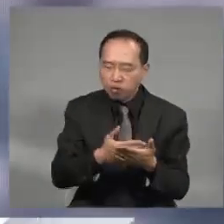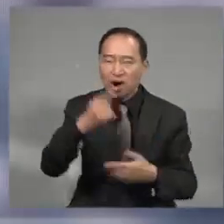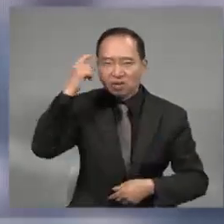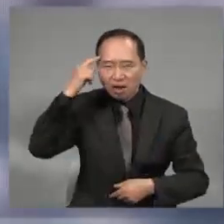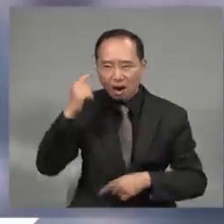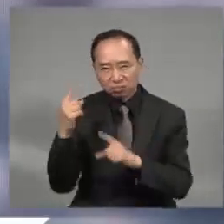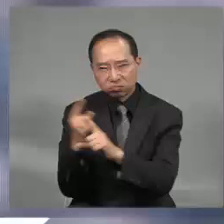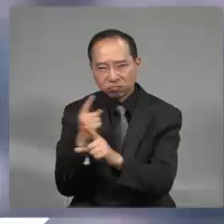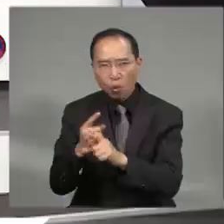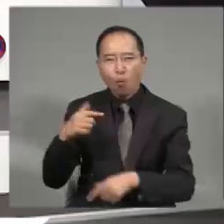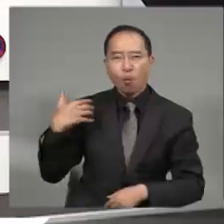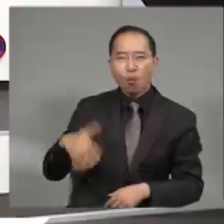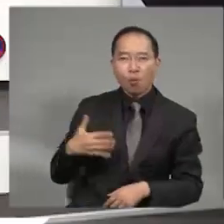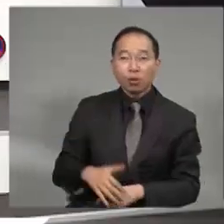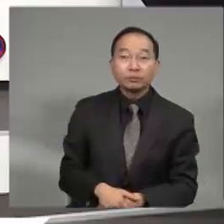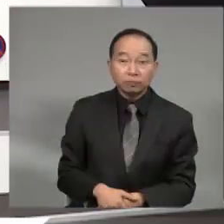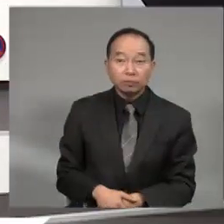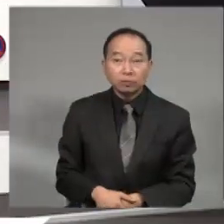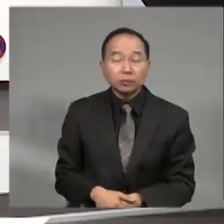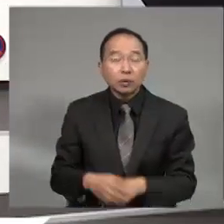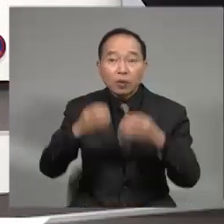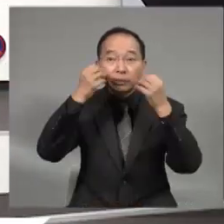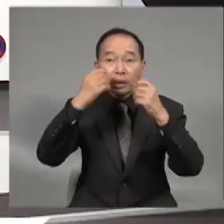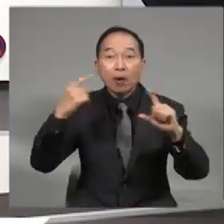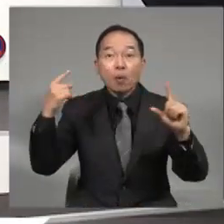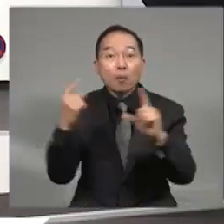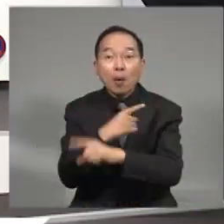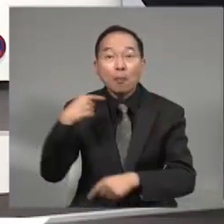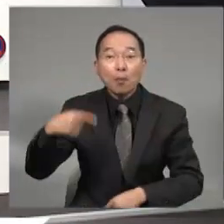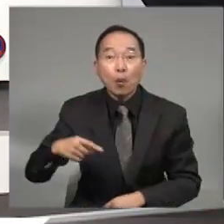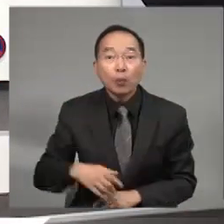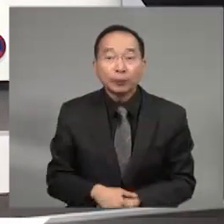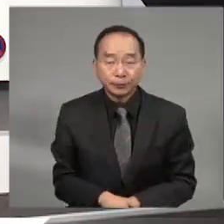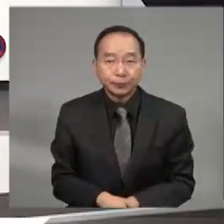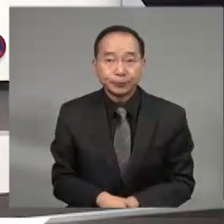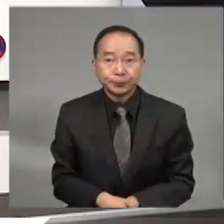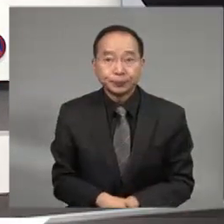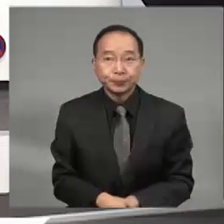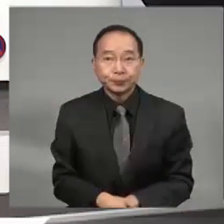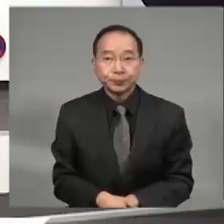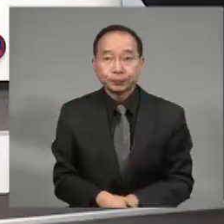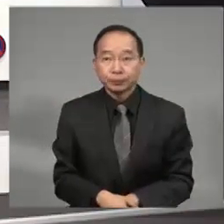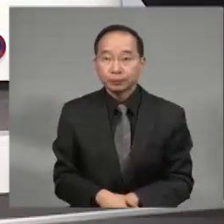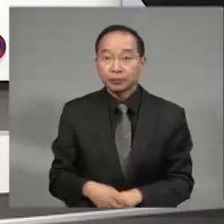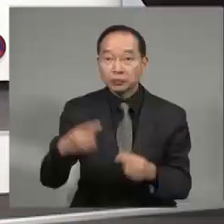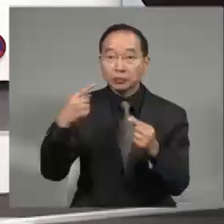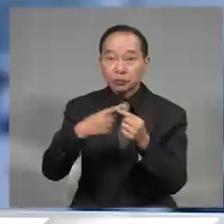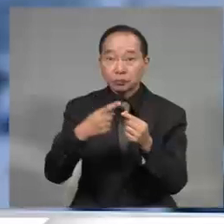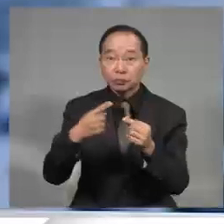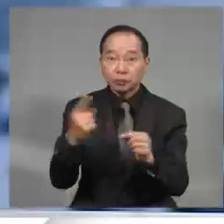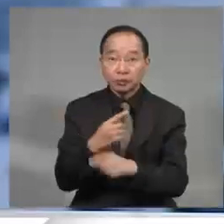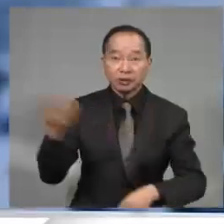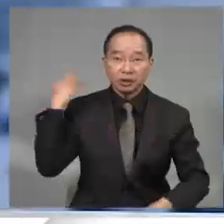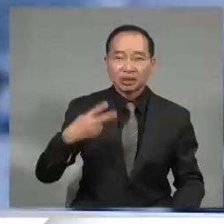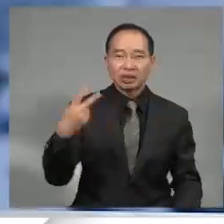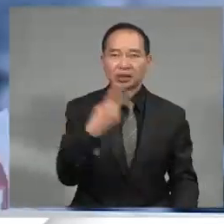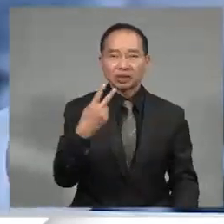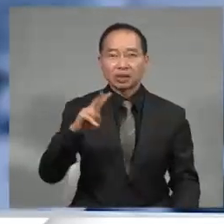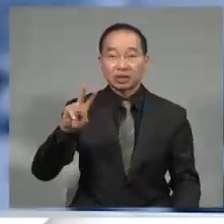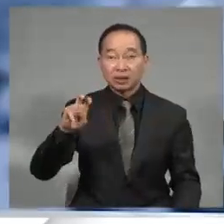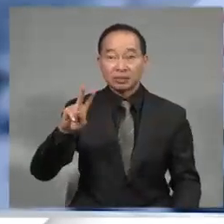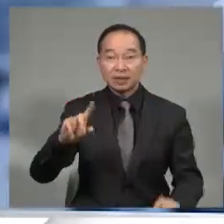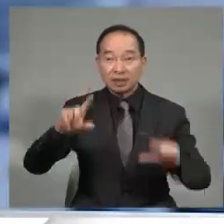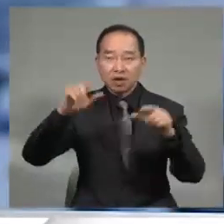많이 보입니다. 또 다른 큰 변화들이 있다면 어떤 점들인지 짚어주시죠. 네, 첫 번째로 지난 2022년